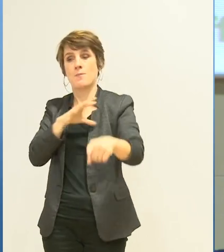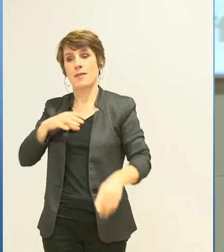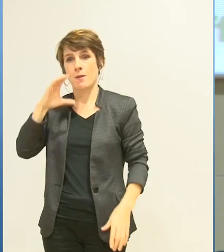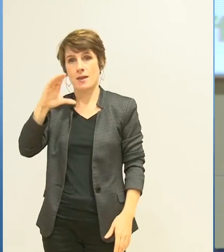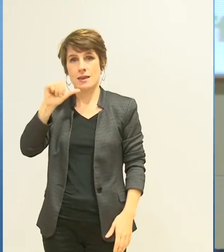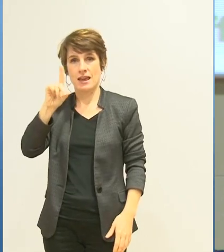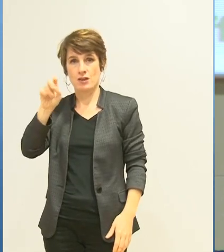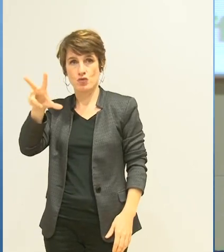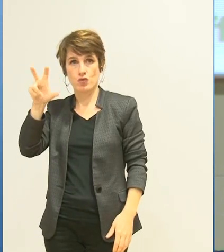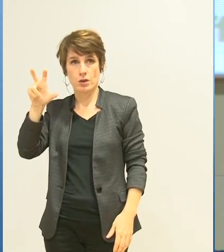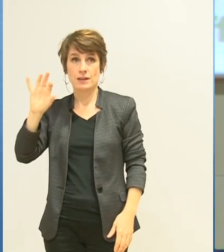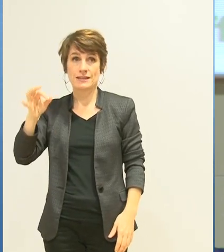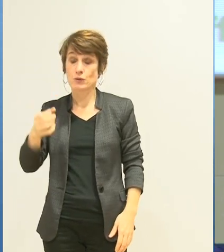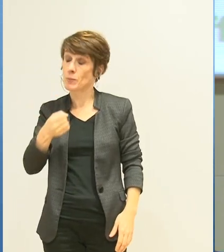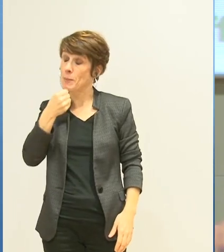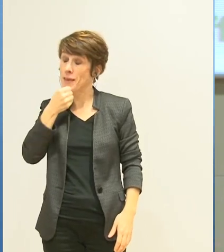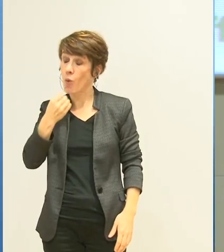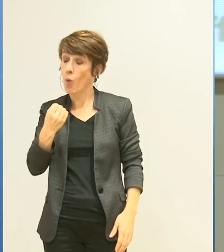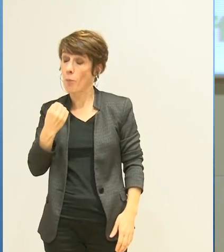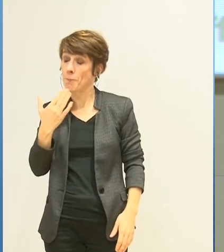à la lumière